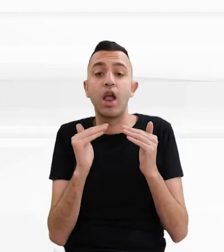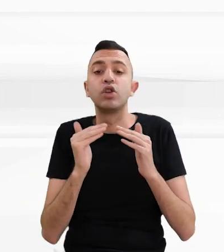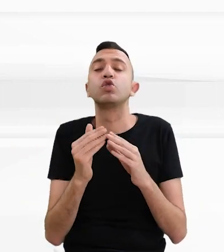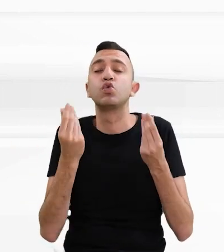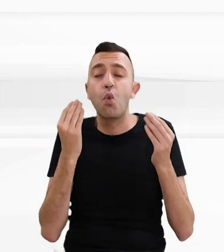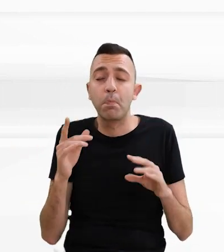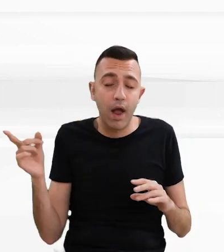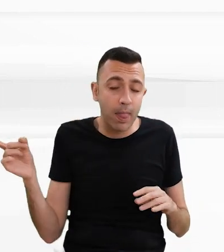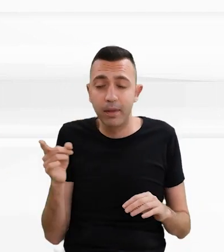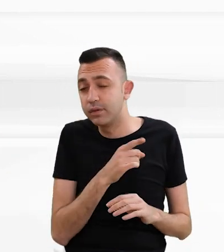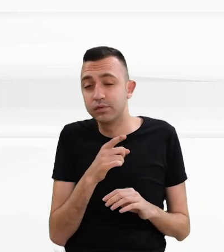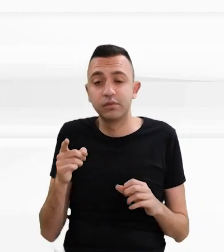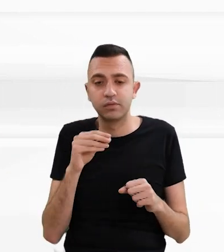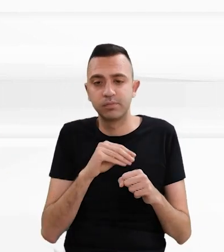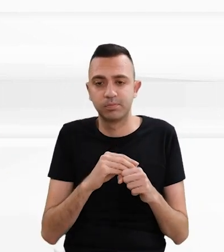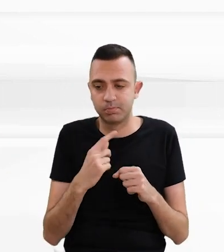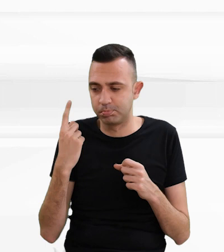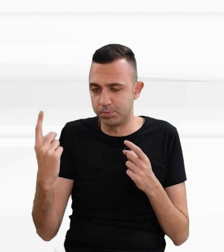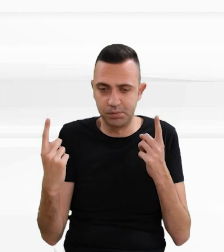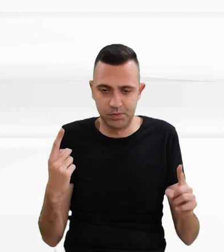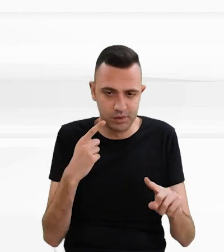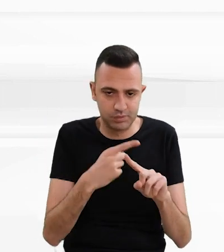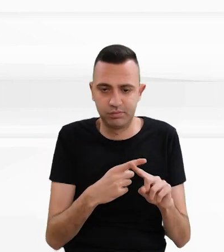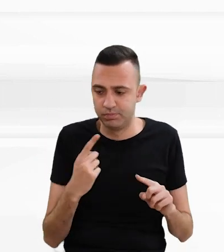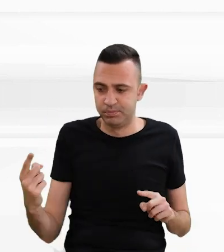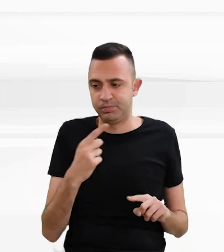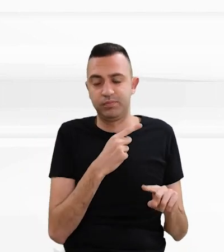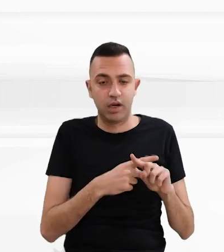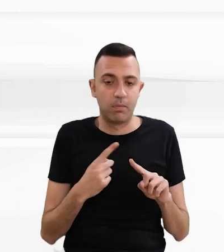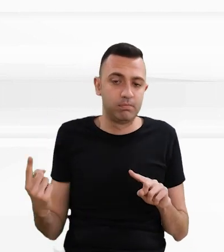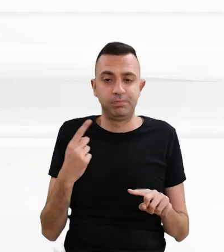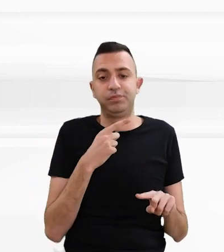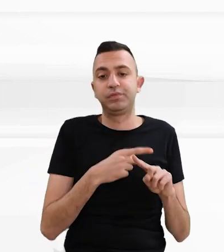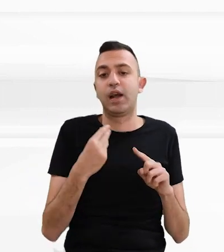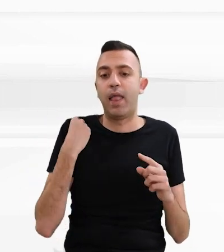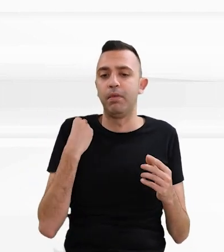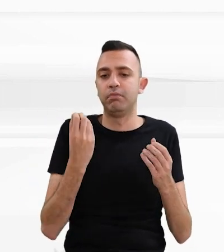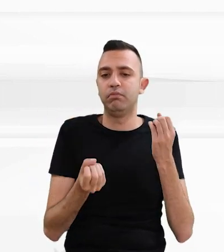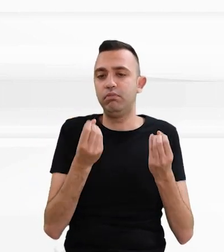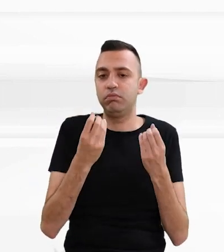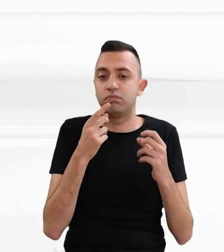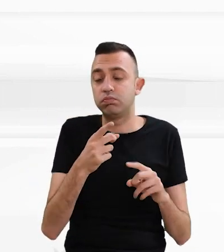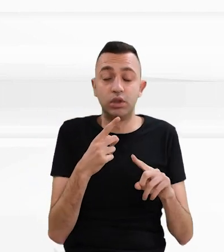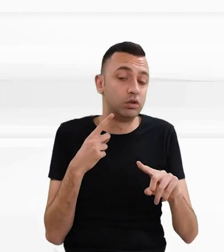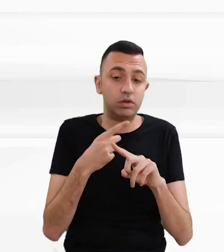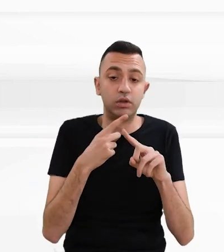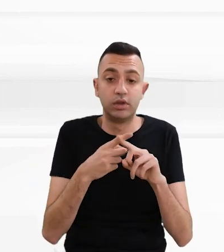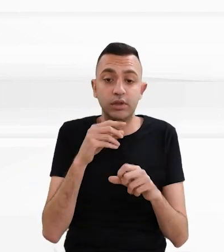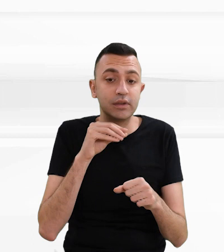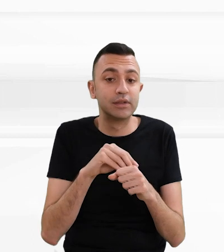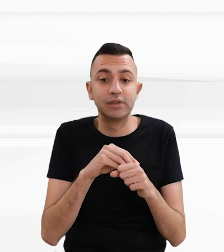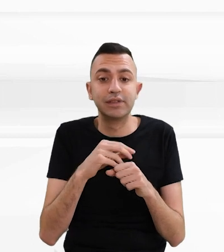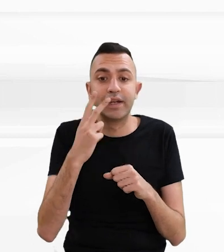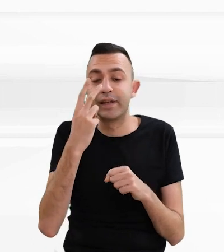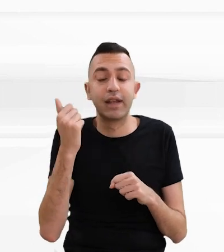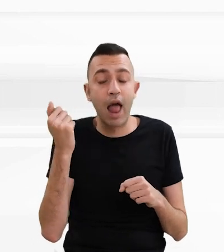Herbir üslü ifade ile birer kez çarpılarak yeni üslü ifadeler elde ediliyor elde edilen bu üslü ifadelerden ikisinin